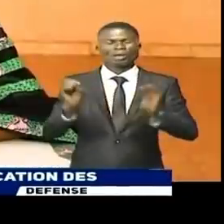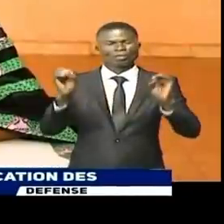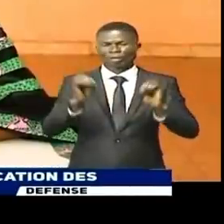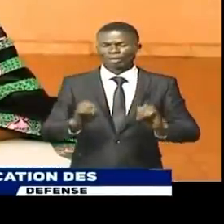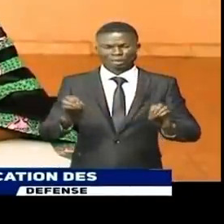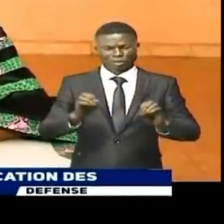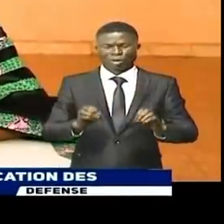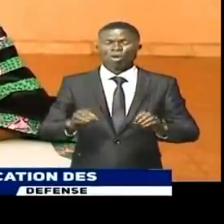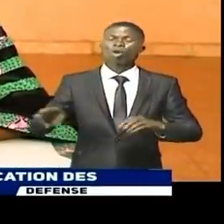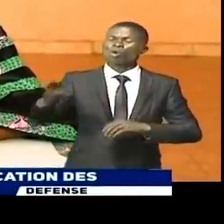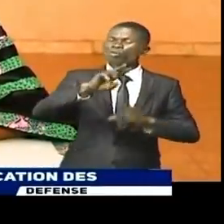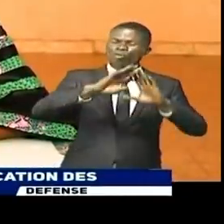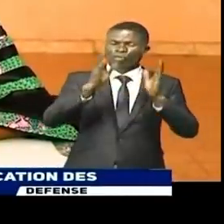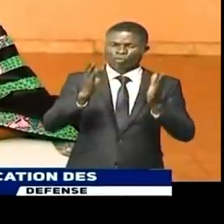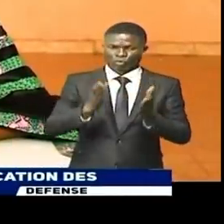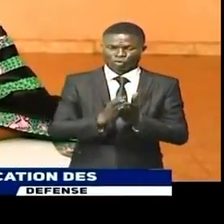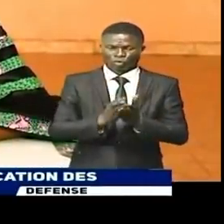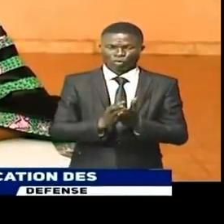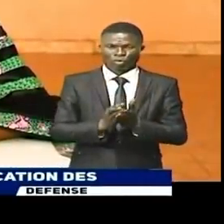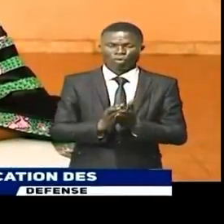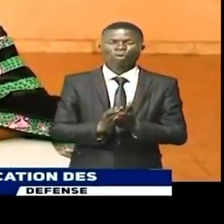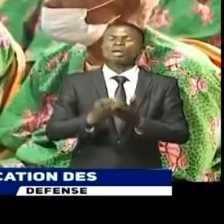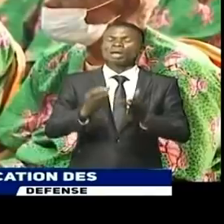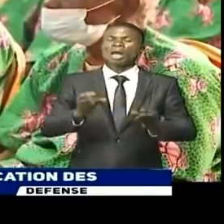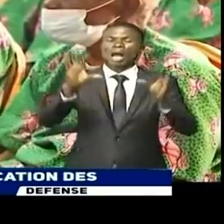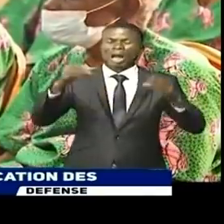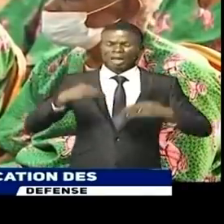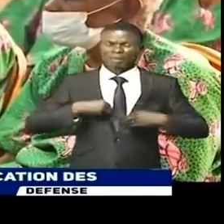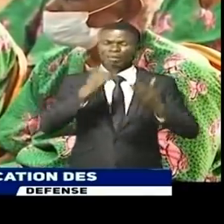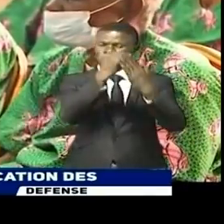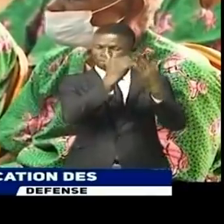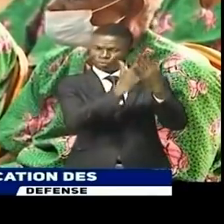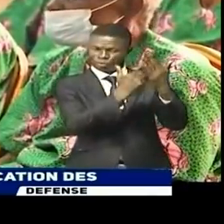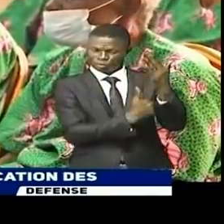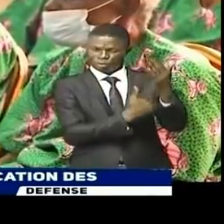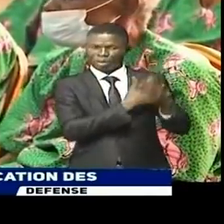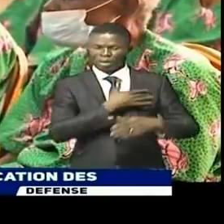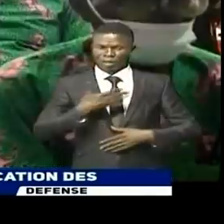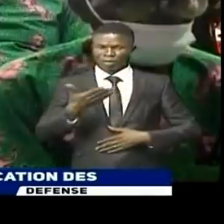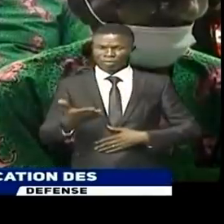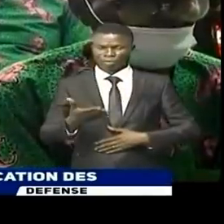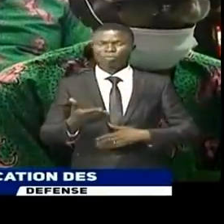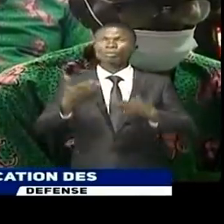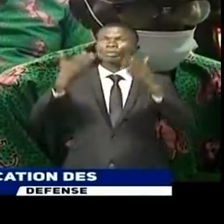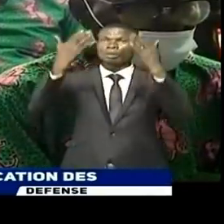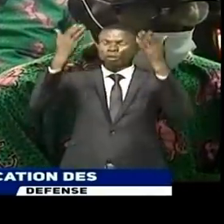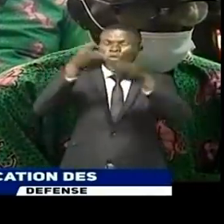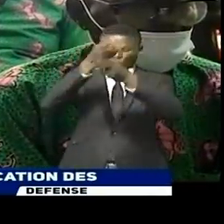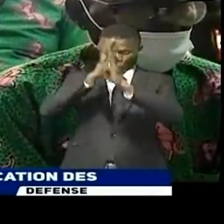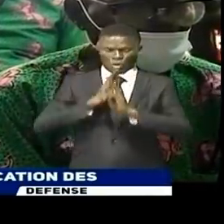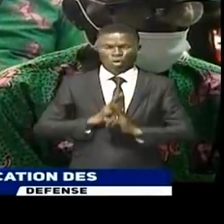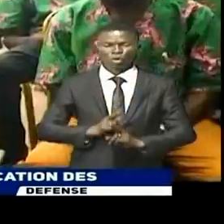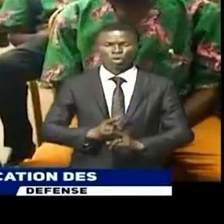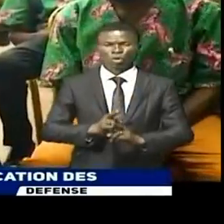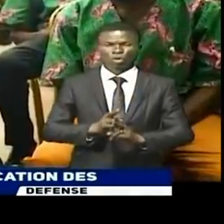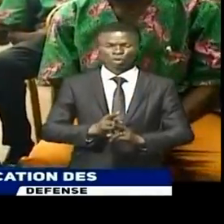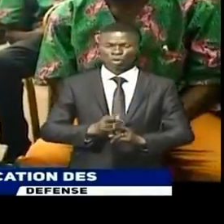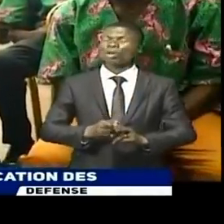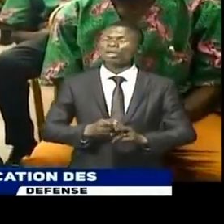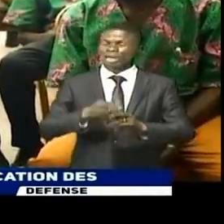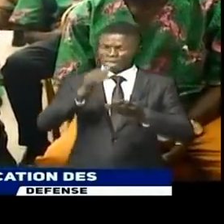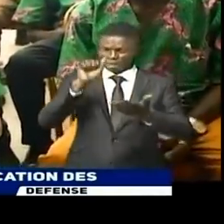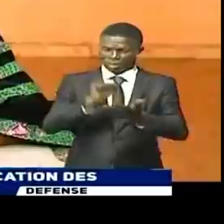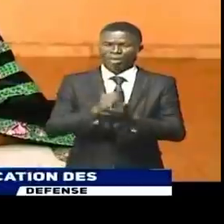vous tous qui venait pour se faire recenser quelle est l'équité et ont été tes mots caractérisent